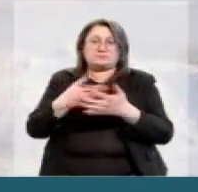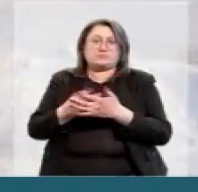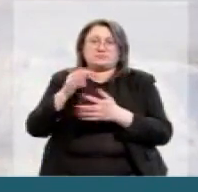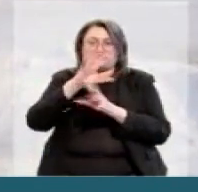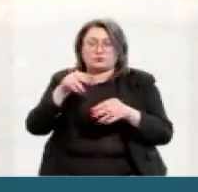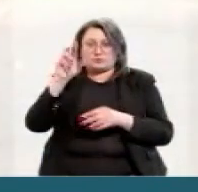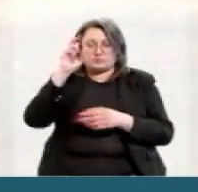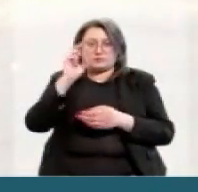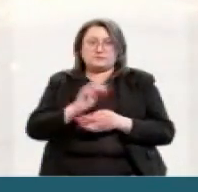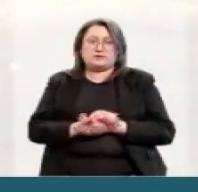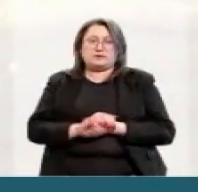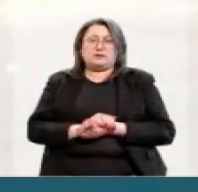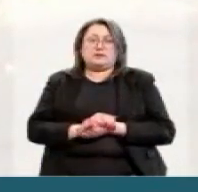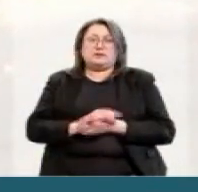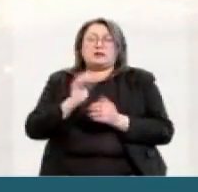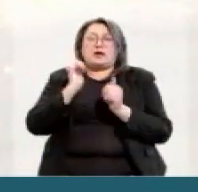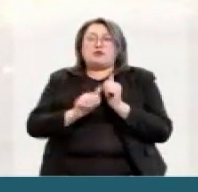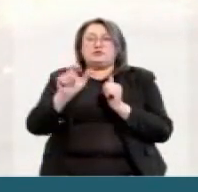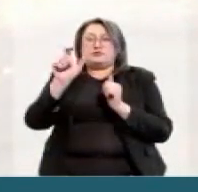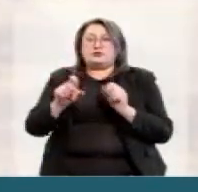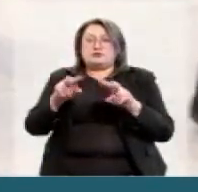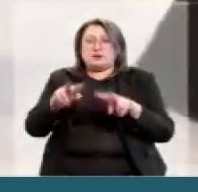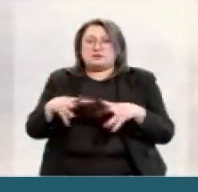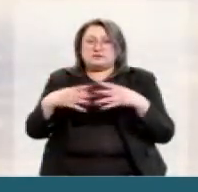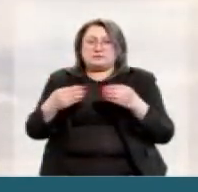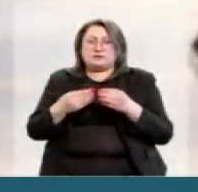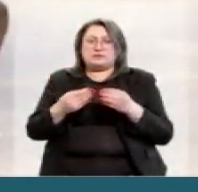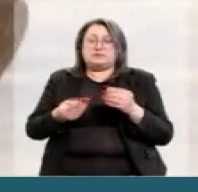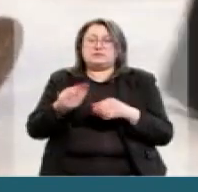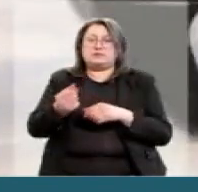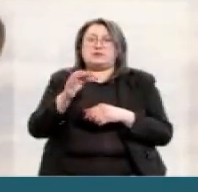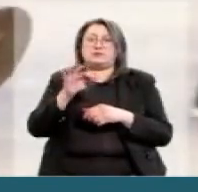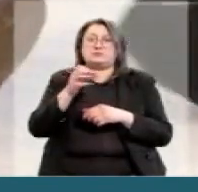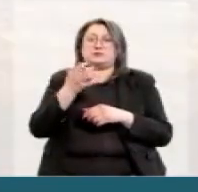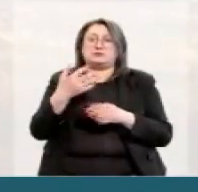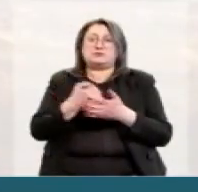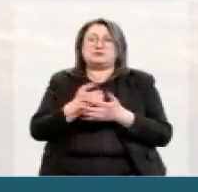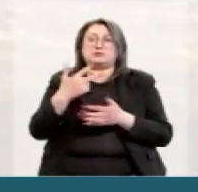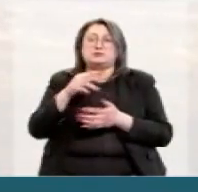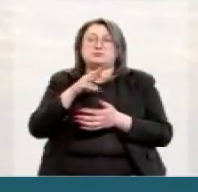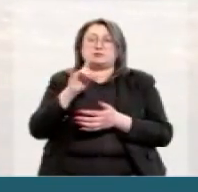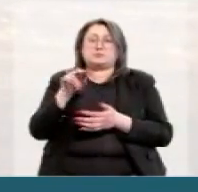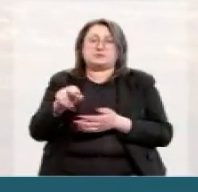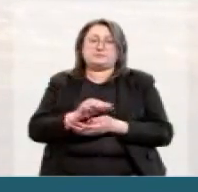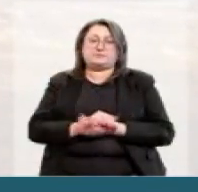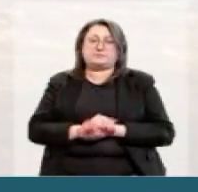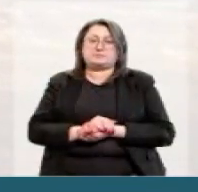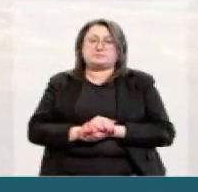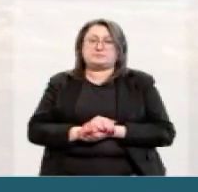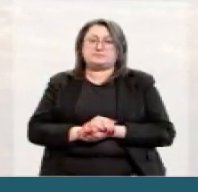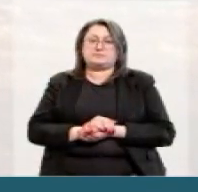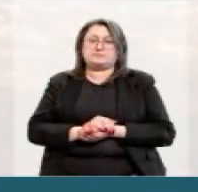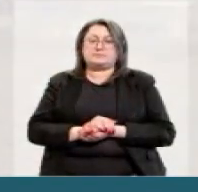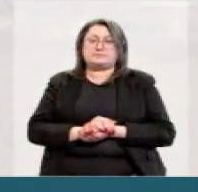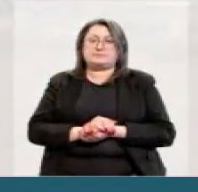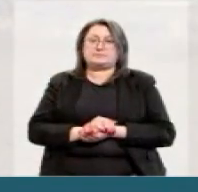берілген. Биыл тағы 1023 адамға квота бөлініп отыр. Көшіп келген отбасы сол қоныстанған жерінде 5 жыл тұруға міндетті. Бұл